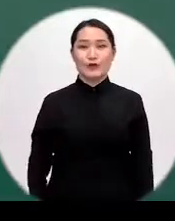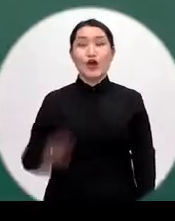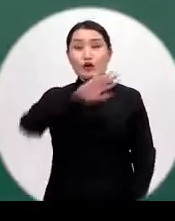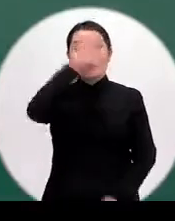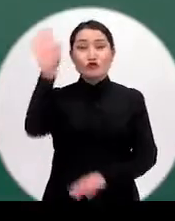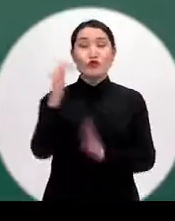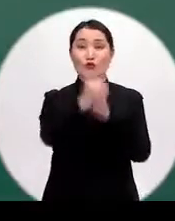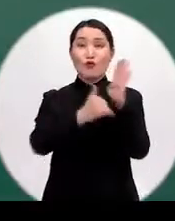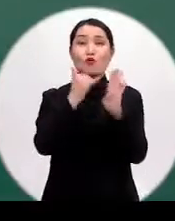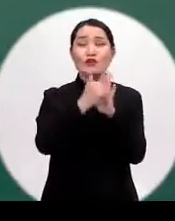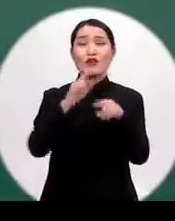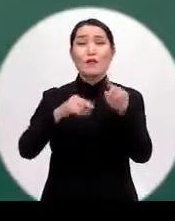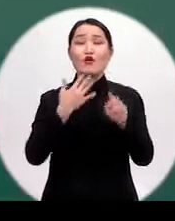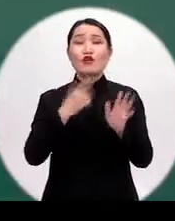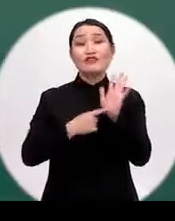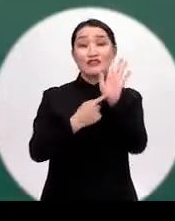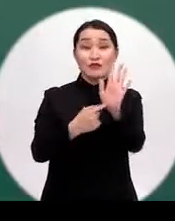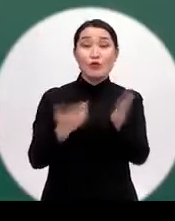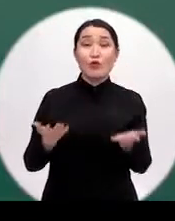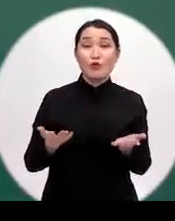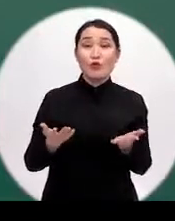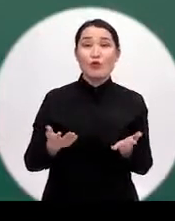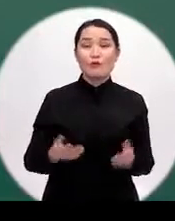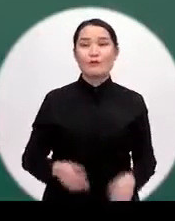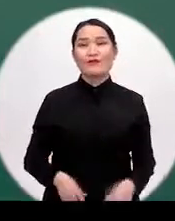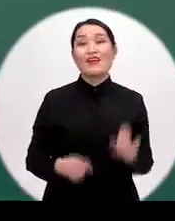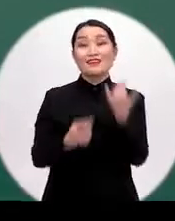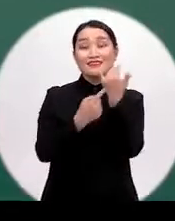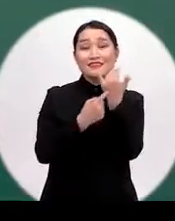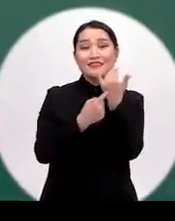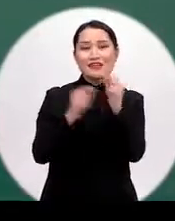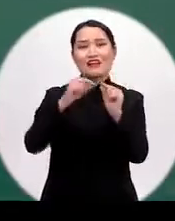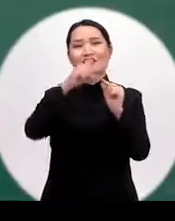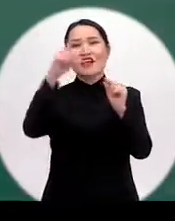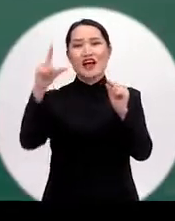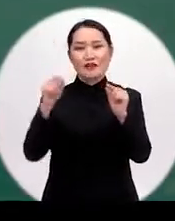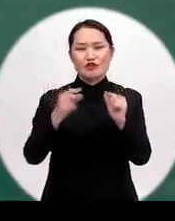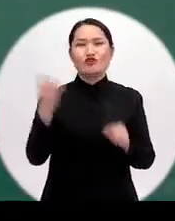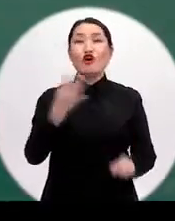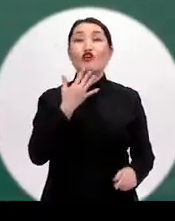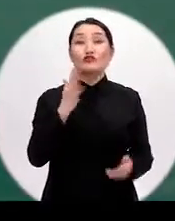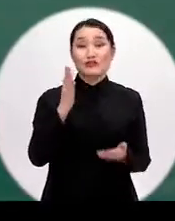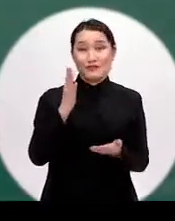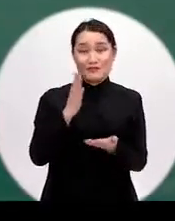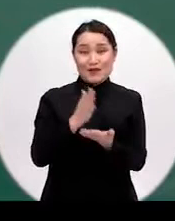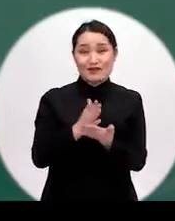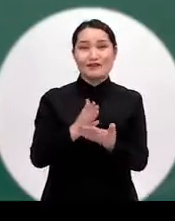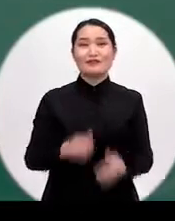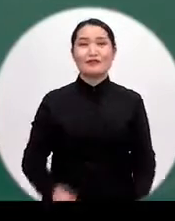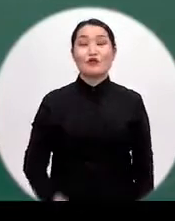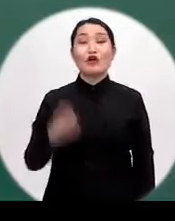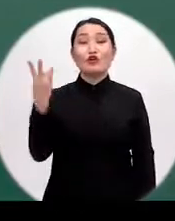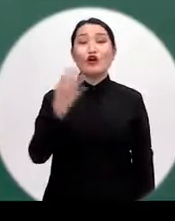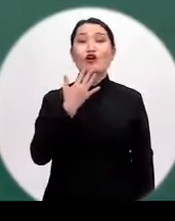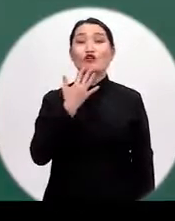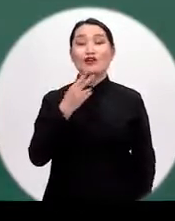Зуны үлрэлийг ямар өнгөөр төлөөлөх үү? Цэцэг навч, урмал, бүгд ногоорсон байдаг учраас ногоон